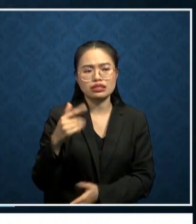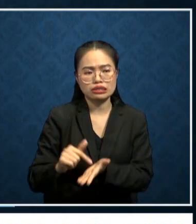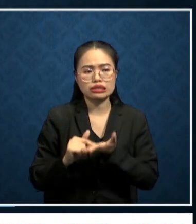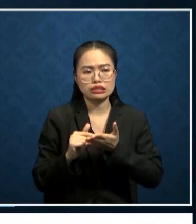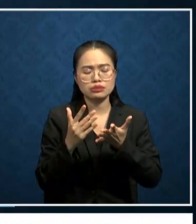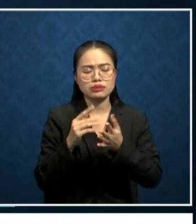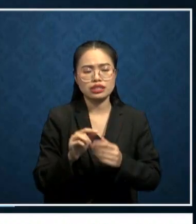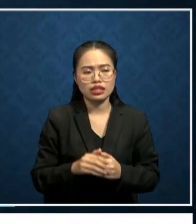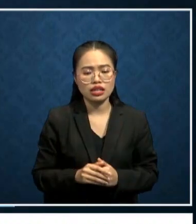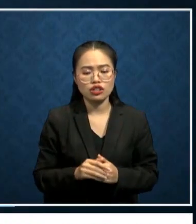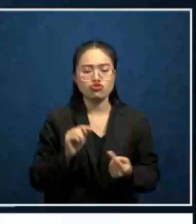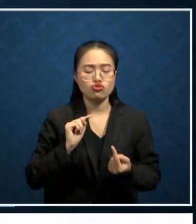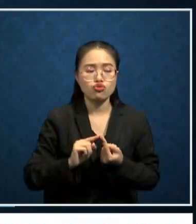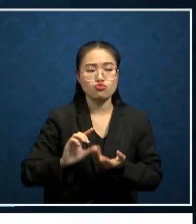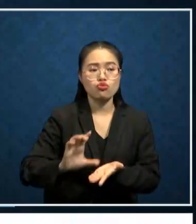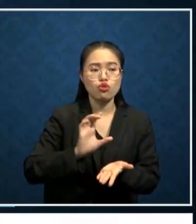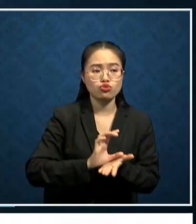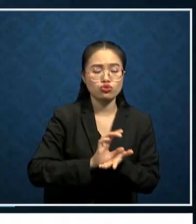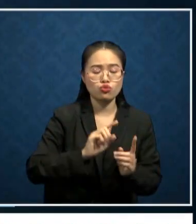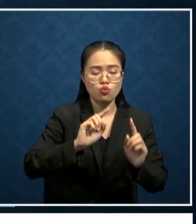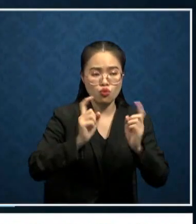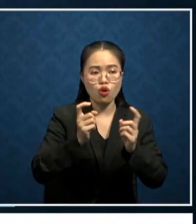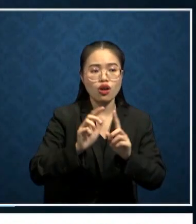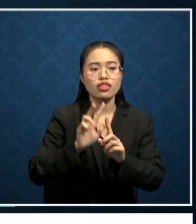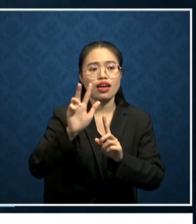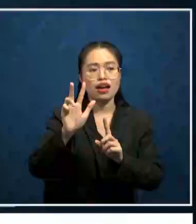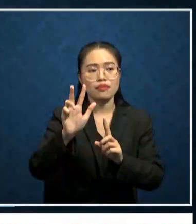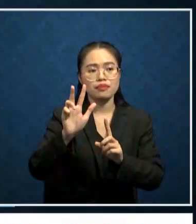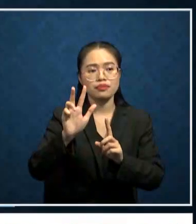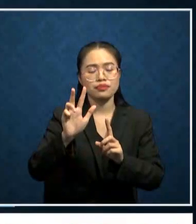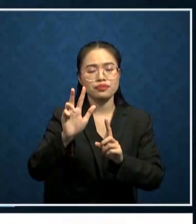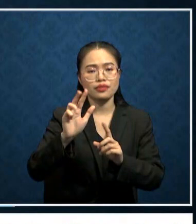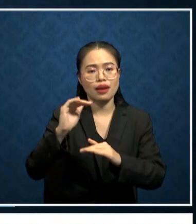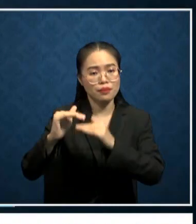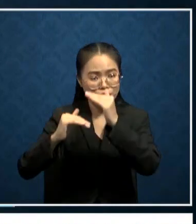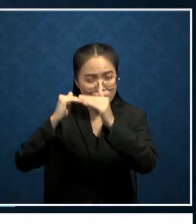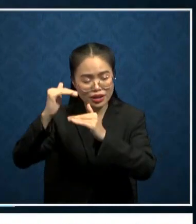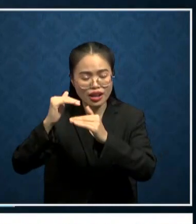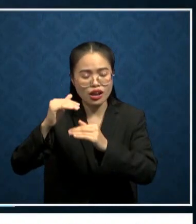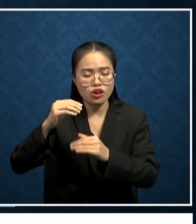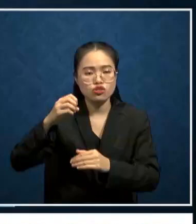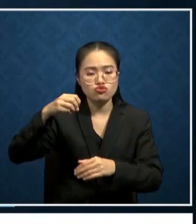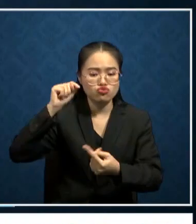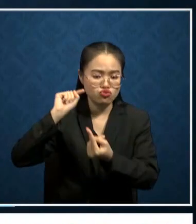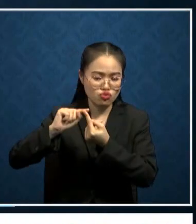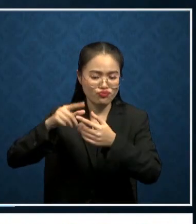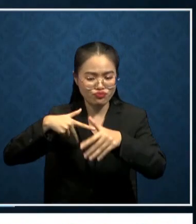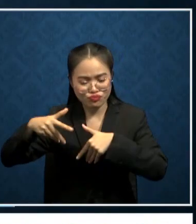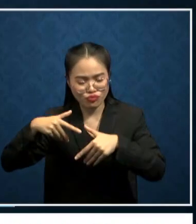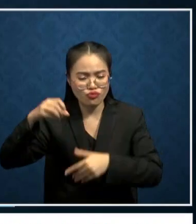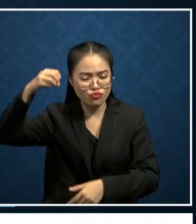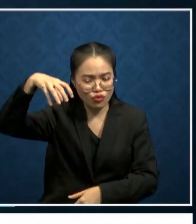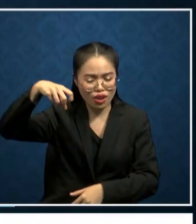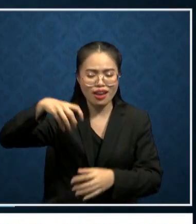กองทุนพัฒนาไฟฟ้าตามวงเล็บ 3นะครับของมาตรา 97เพื่อการพัฒนาหรือฟื้นฟูท้องถิ่นที่ได้รับผลกระทบจากการ